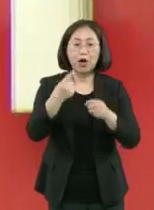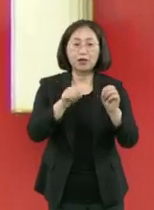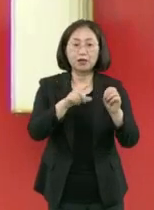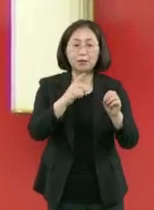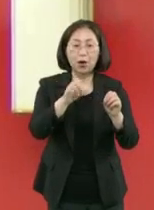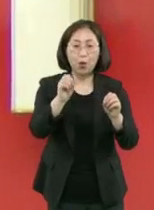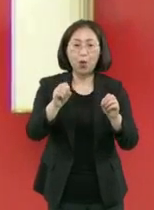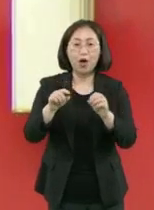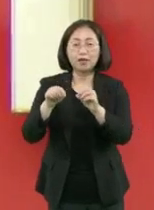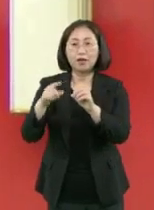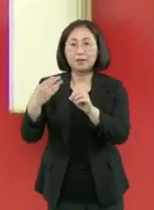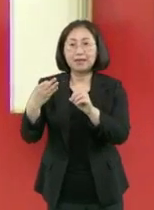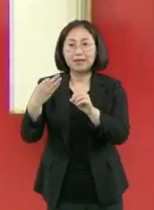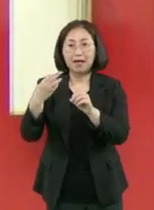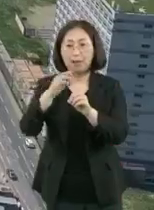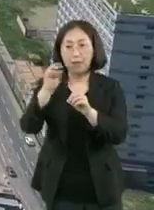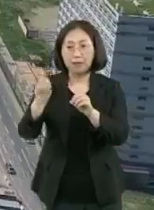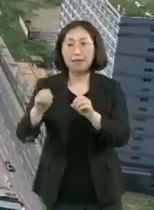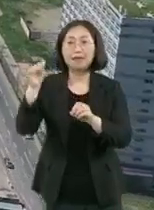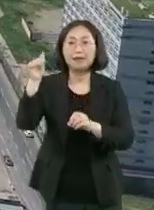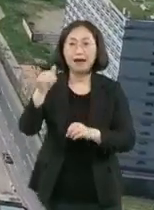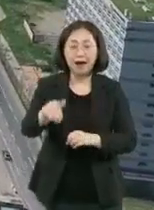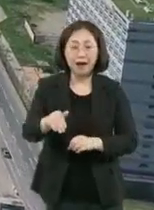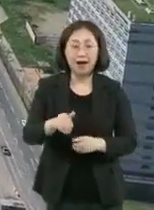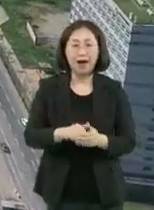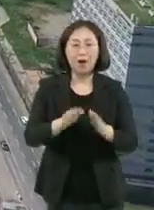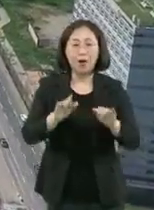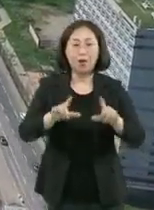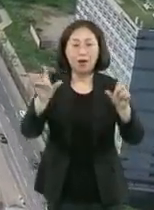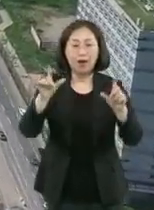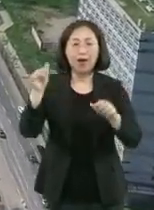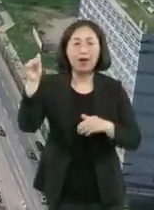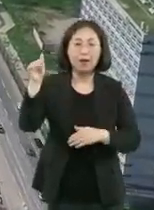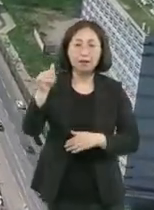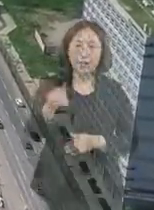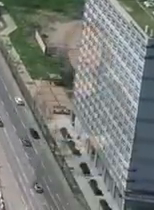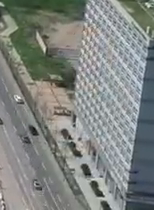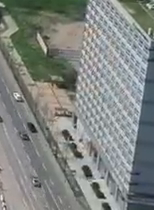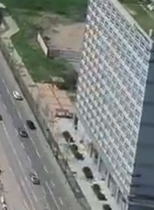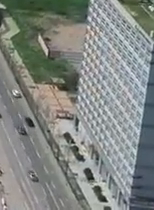0.05%와 0.13% 하락하면서 올 들어 하락세가 지속됐습니다.